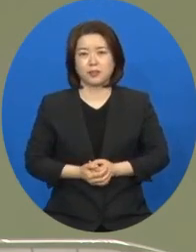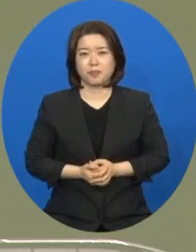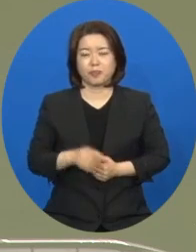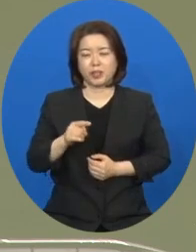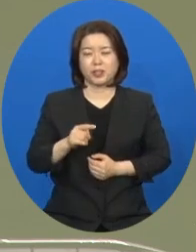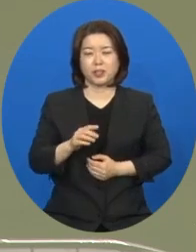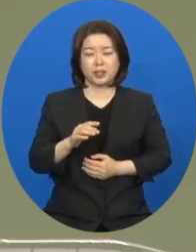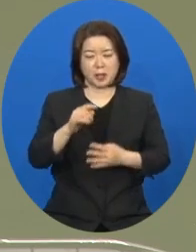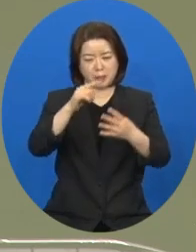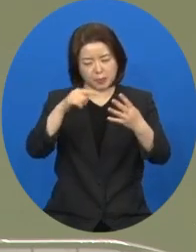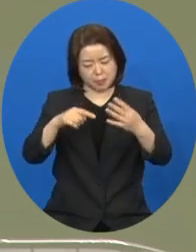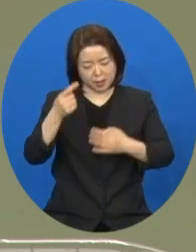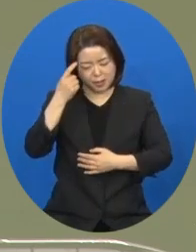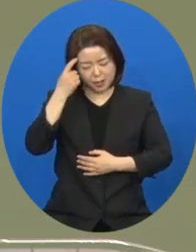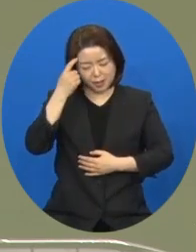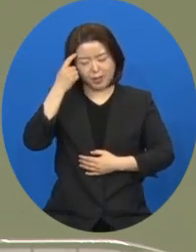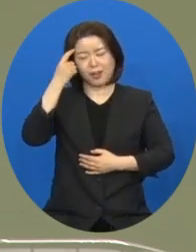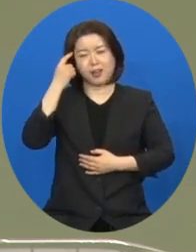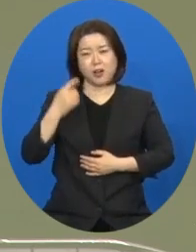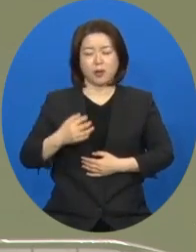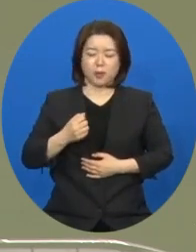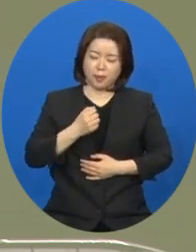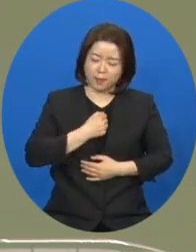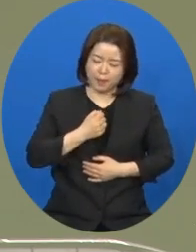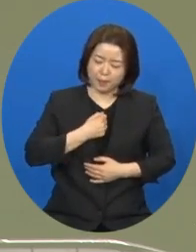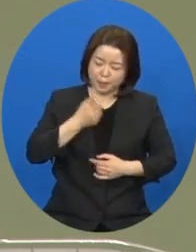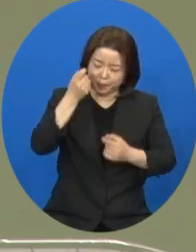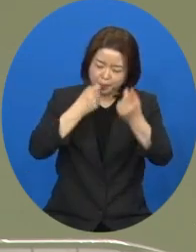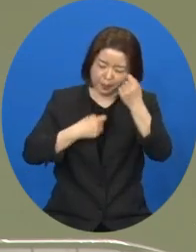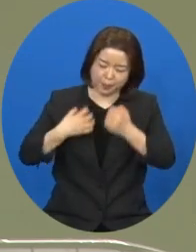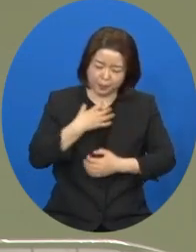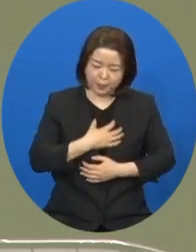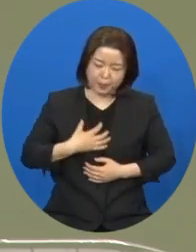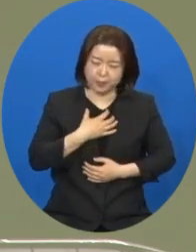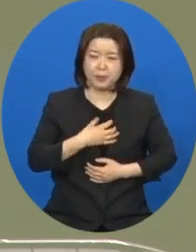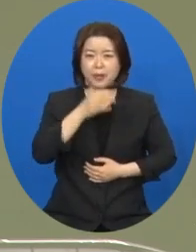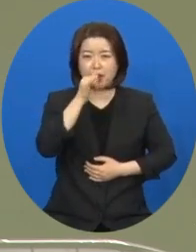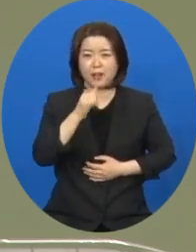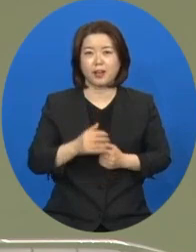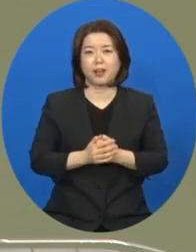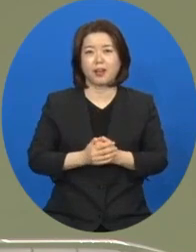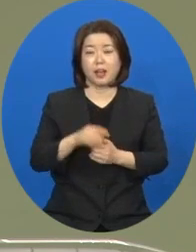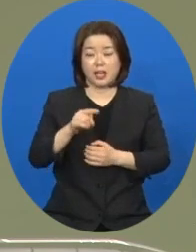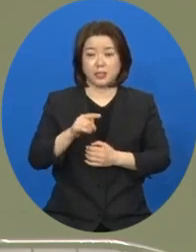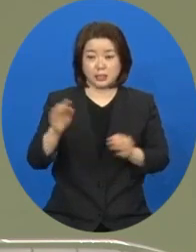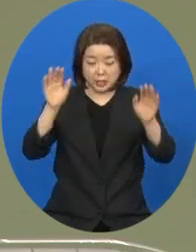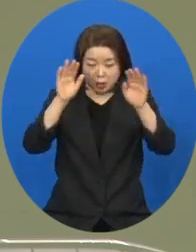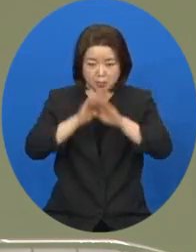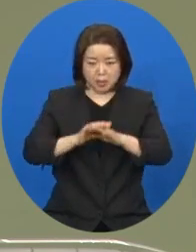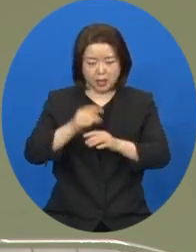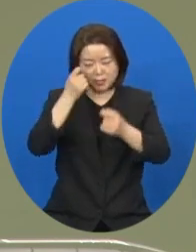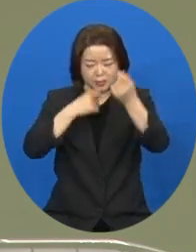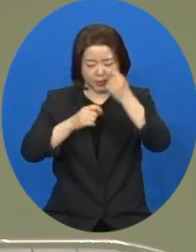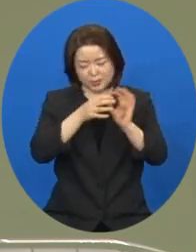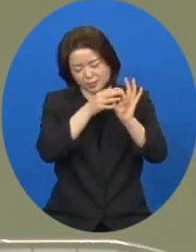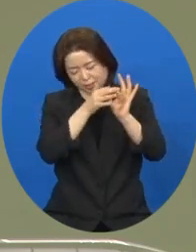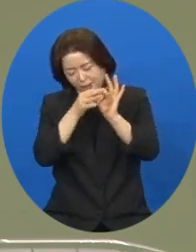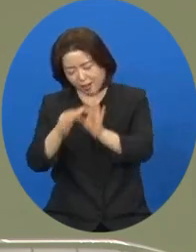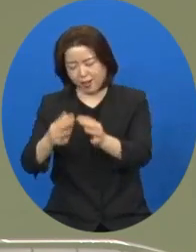그게 그렇게 마음이 애통하고 그리고는 그날 내내 울었습니다. 기도하는